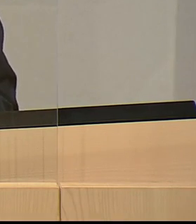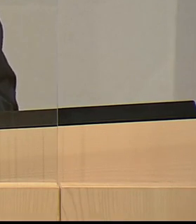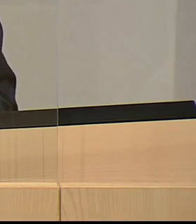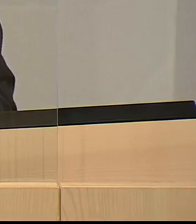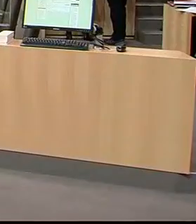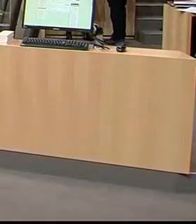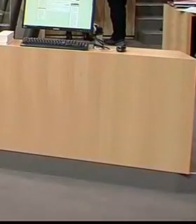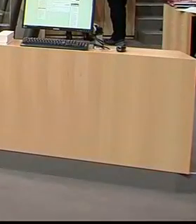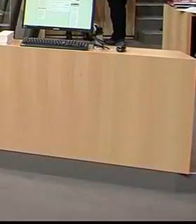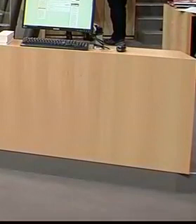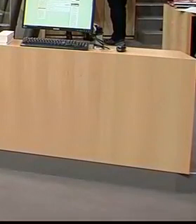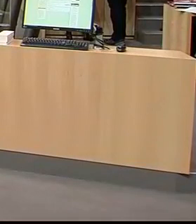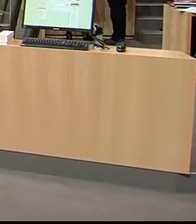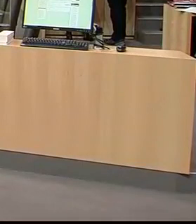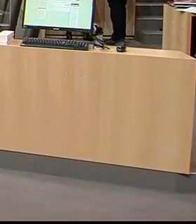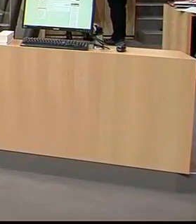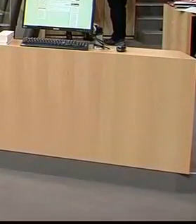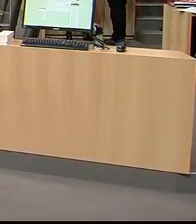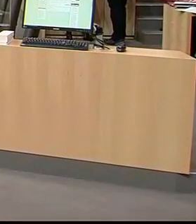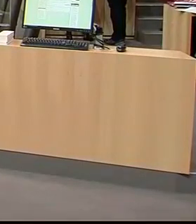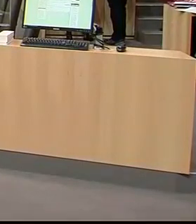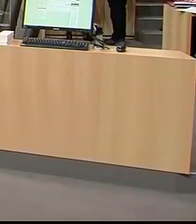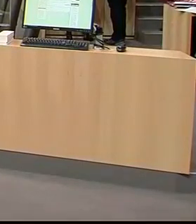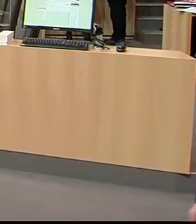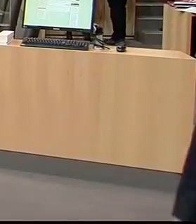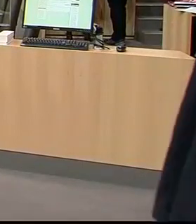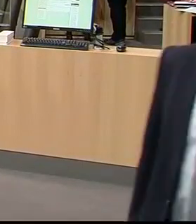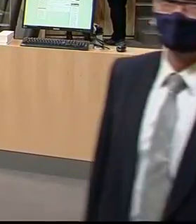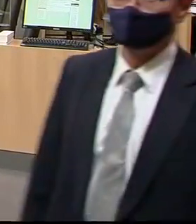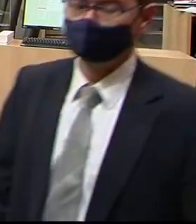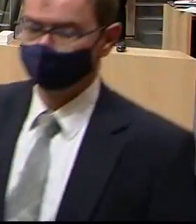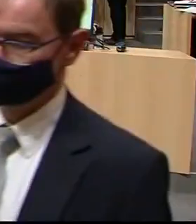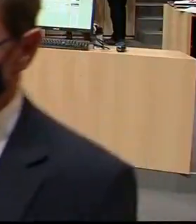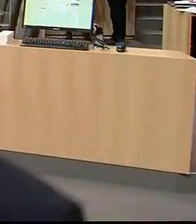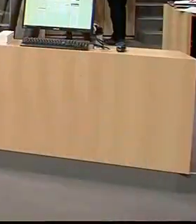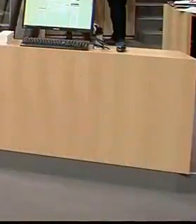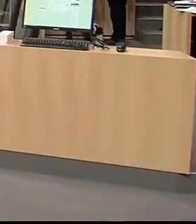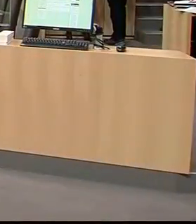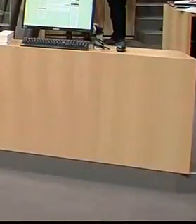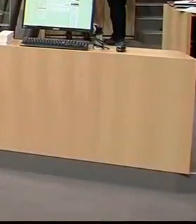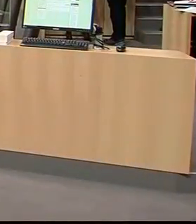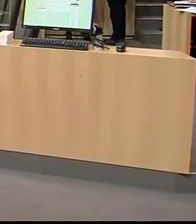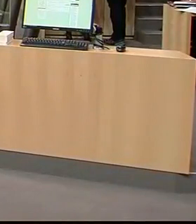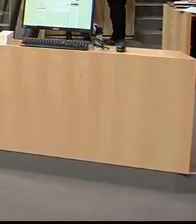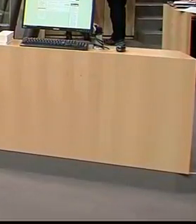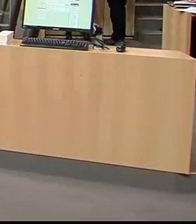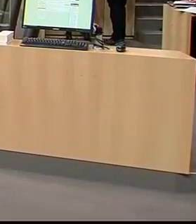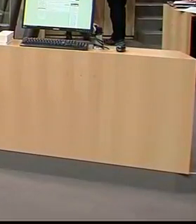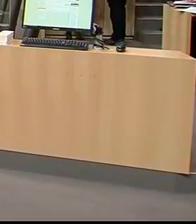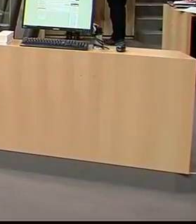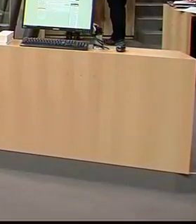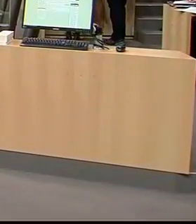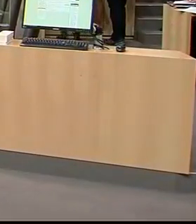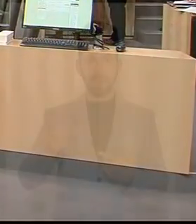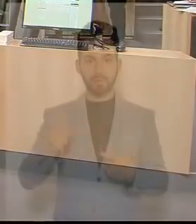Hause an den Fernsehgeräten sind. Die Sitzung ist eröffnet. Verhindert sind die Abgeordneten Essl,